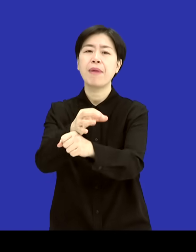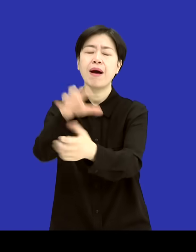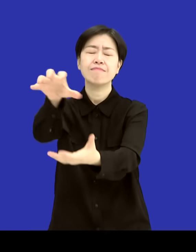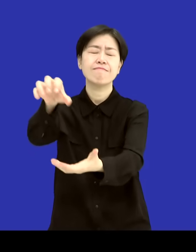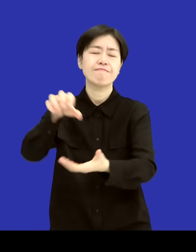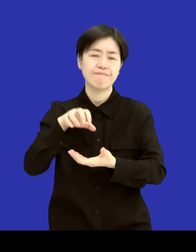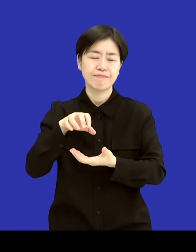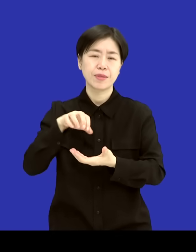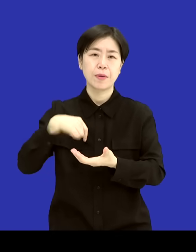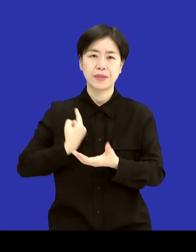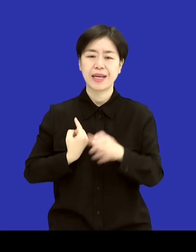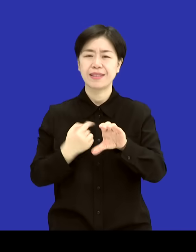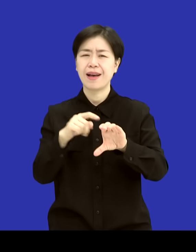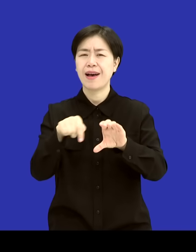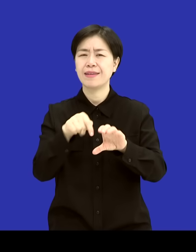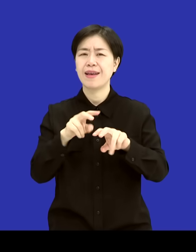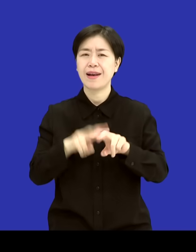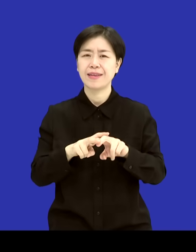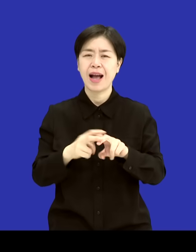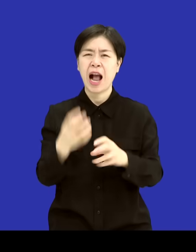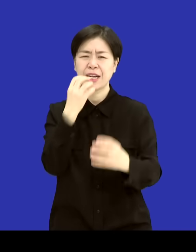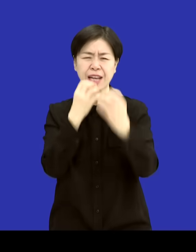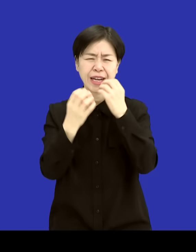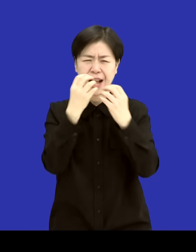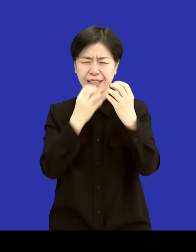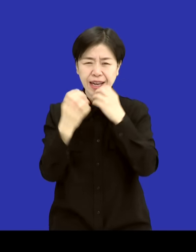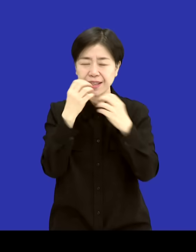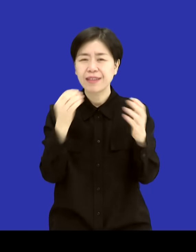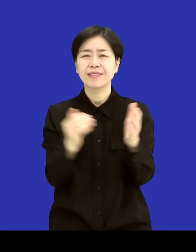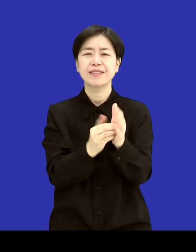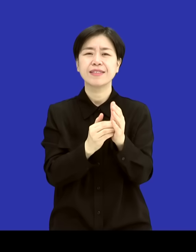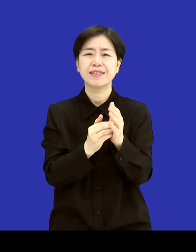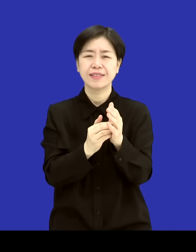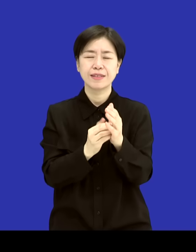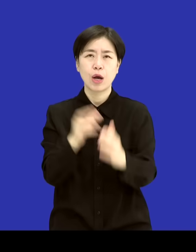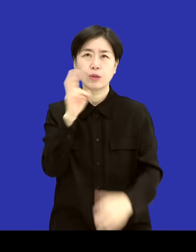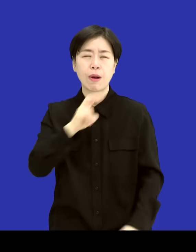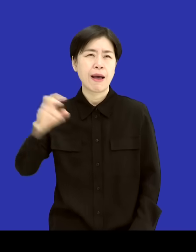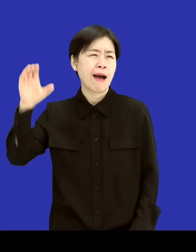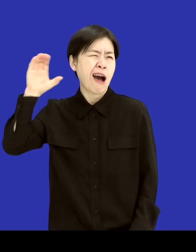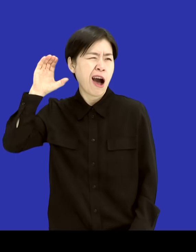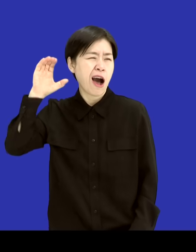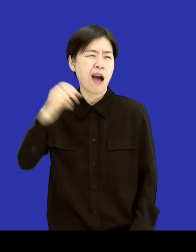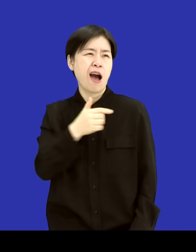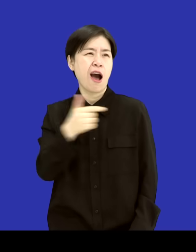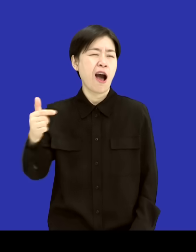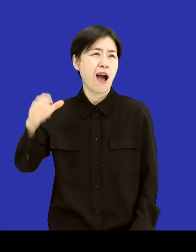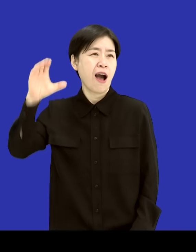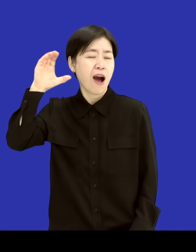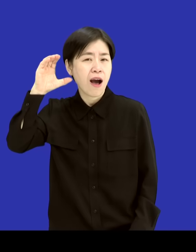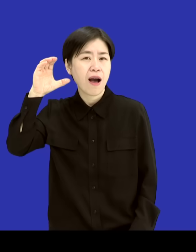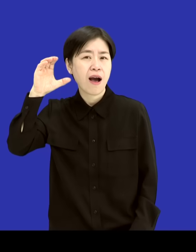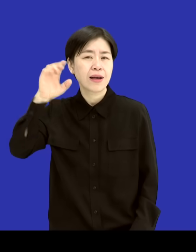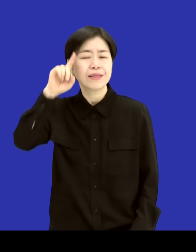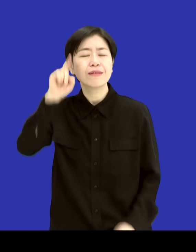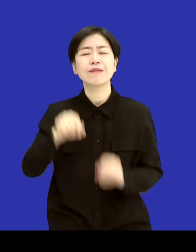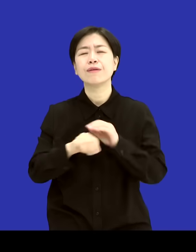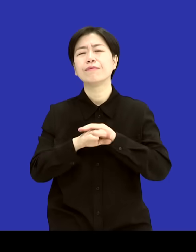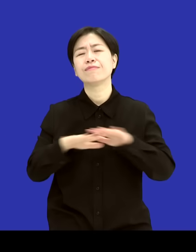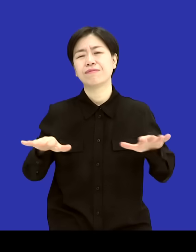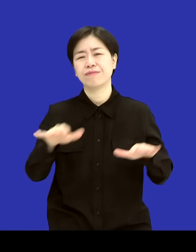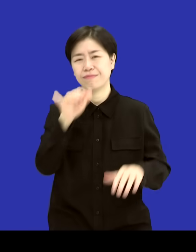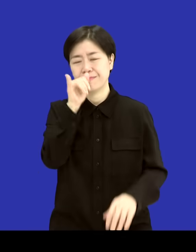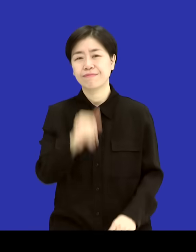네, 혼자 그 차 안에서 아. 그냥 막 먹고 아. 또 노래 빵빵하게 들으면서 예, 그렇게